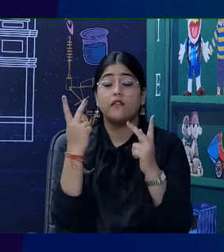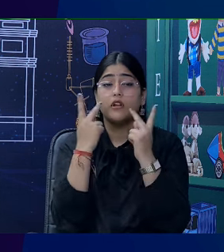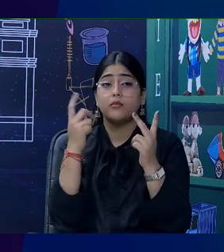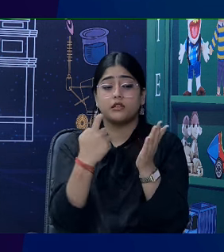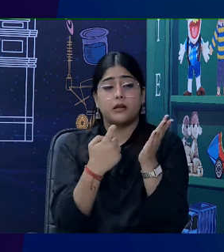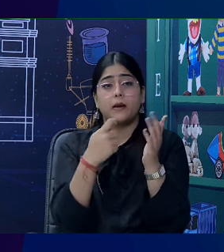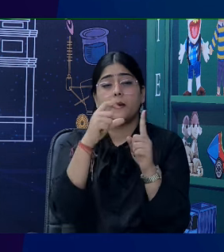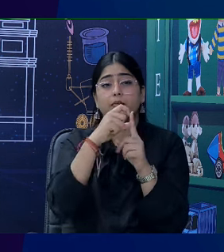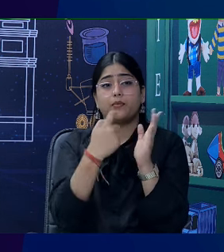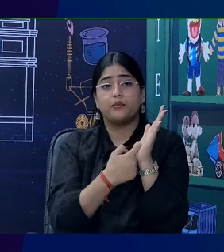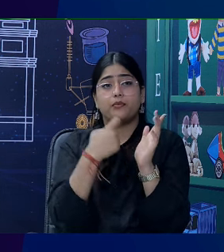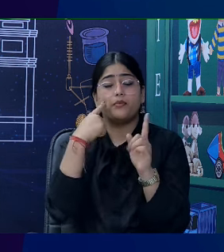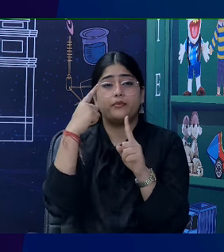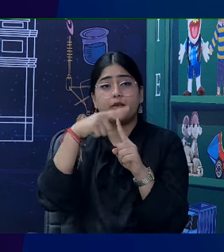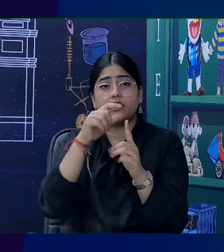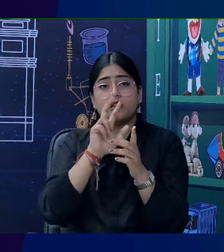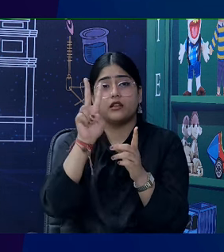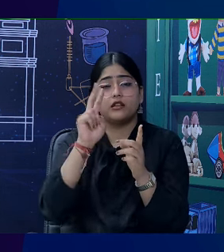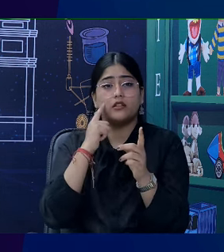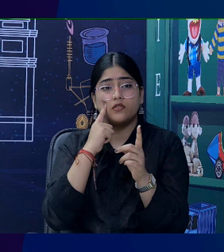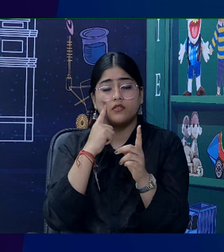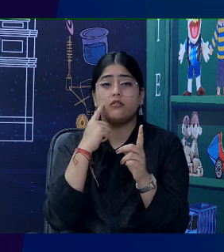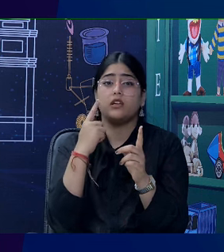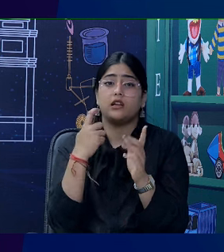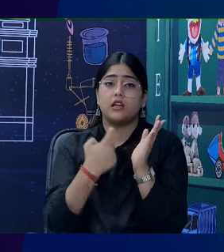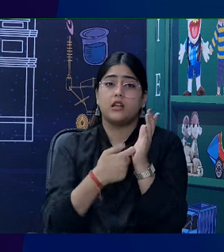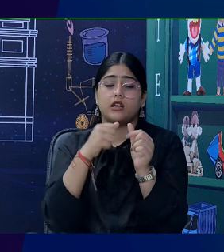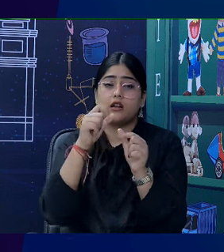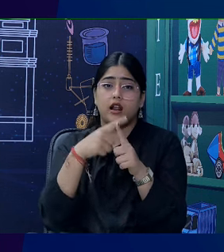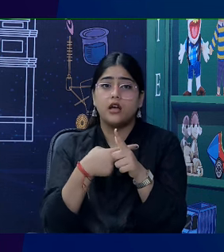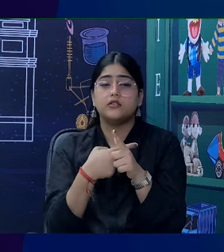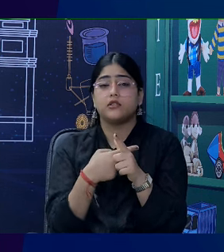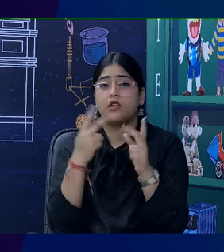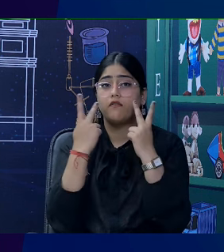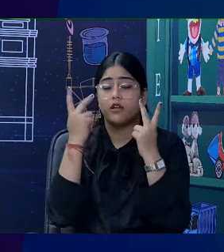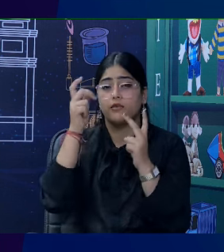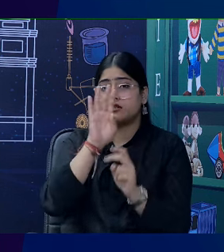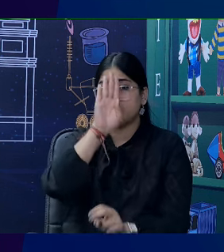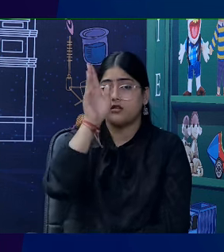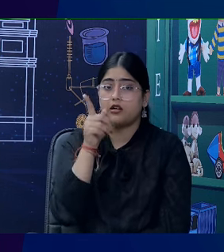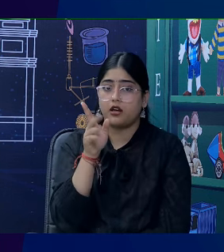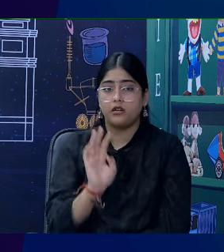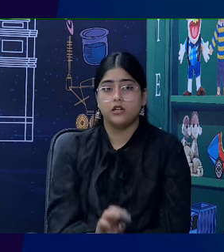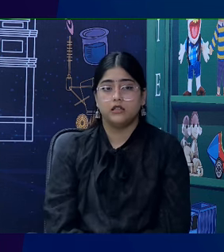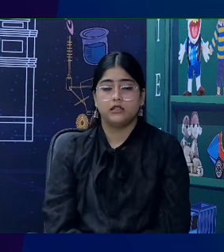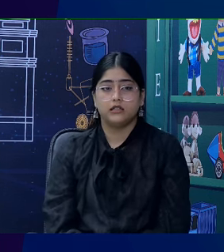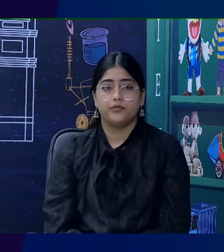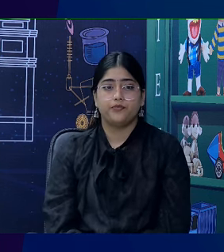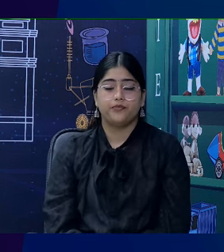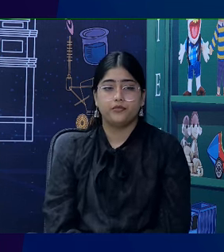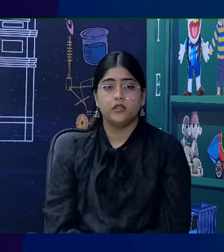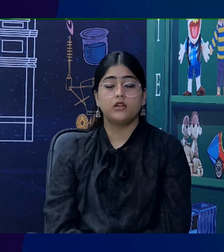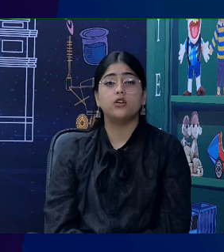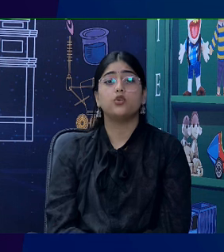अब वहां जो वो थे राजपूताना संस्कृति की बात करें तो एक संस्कृति यह भी है कि जो राजस्थान के लोग जो